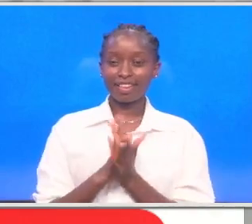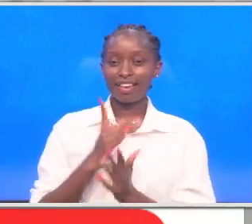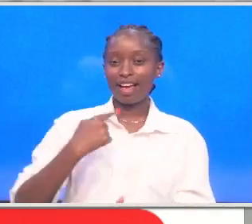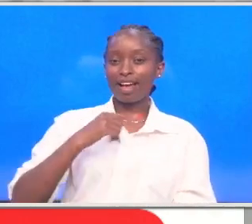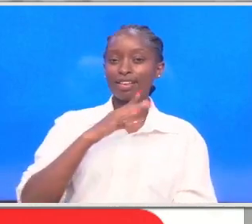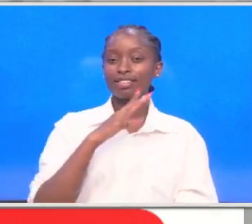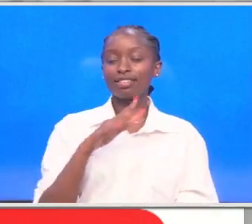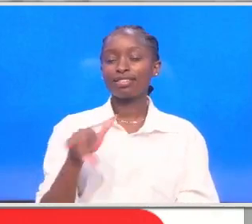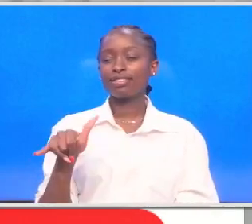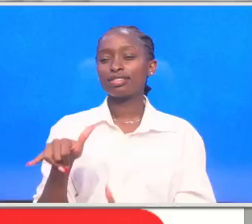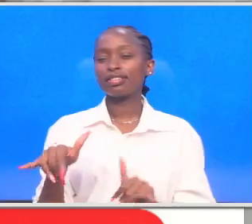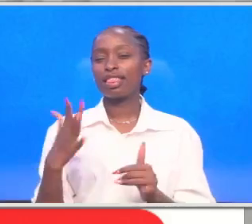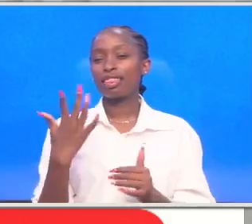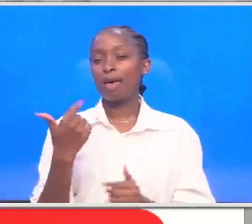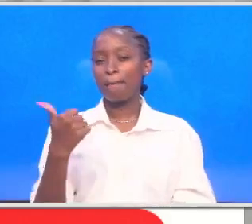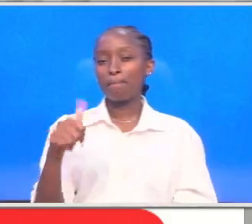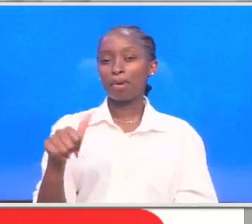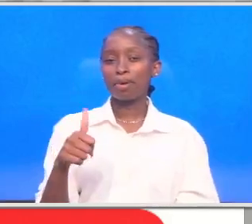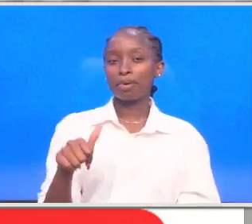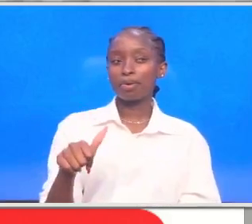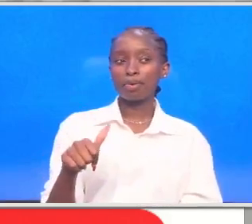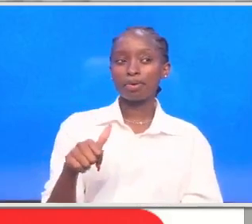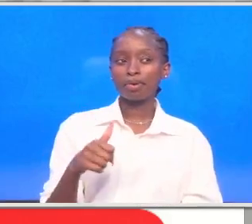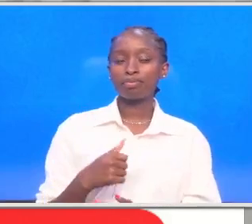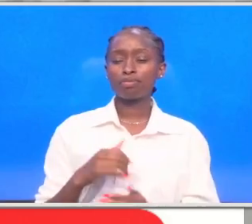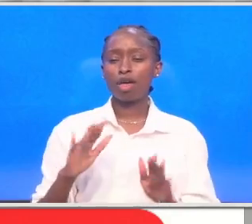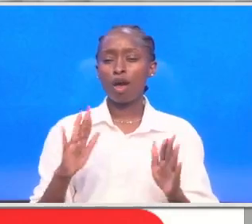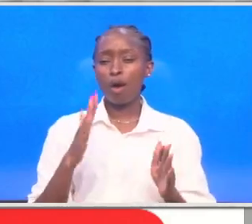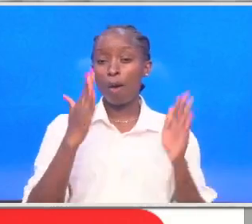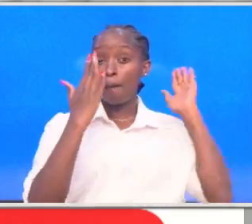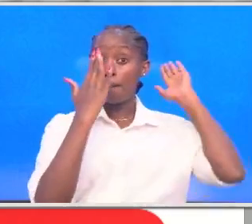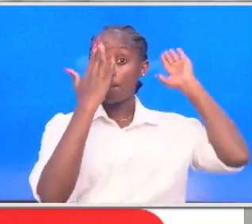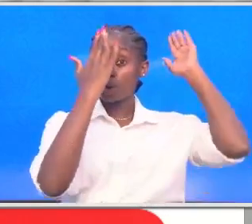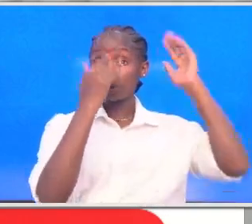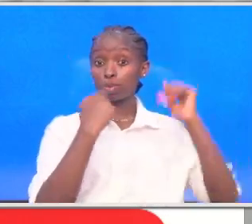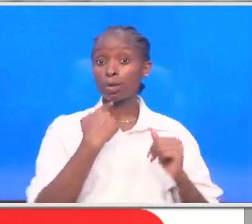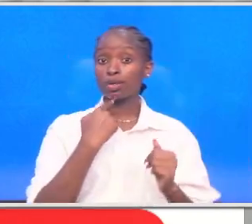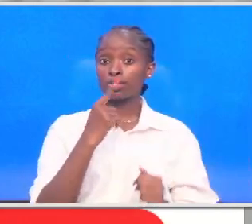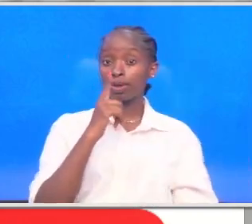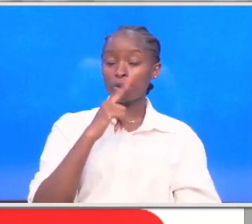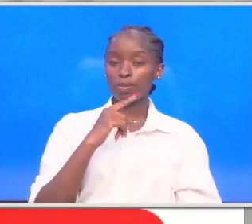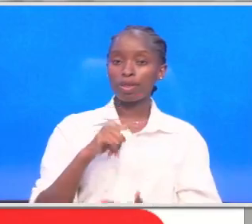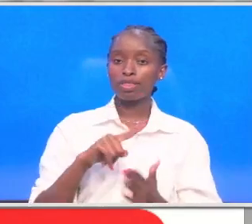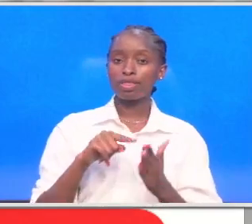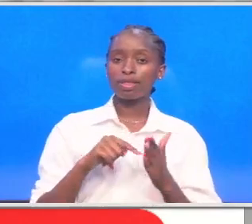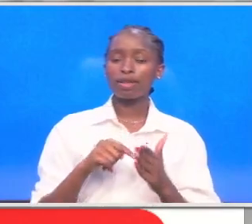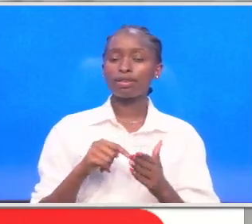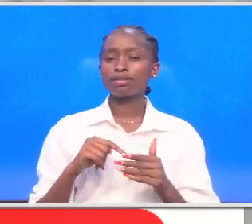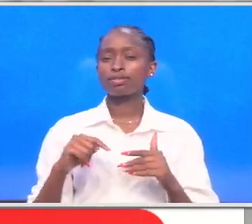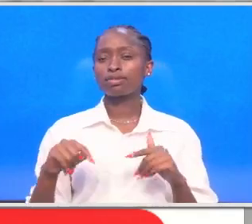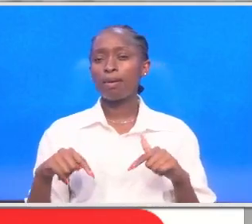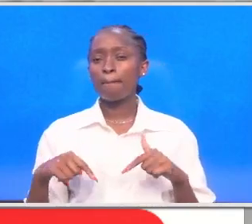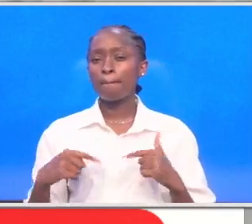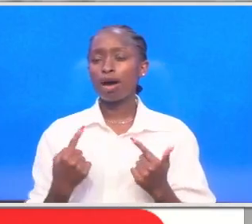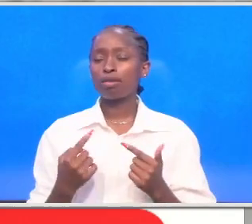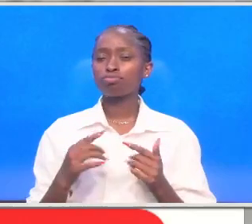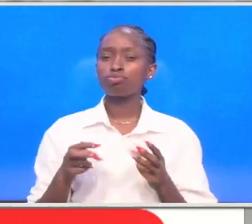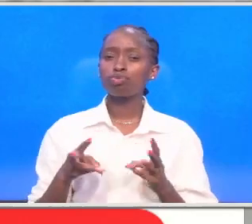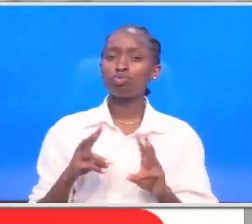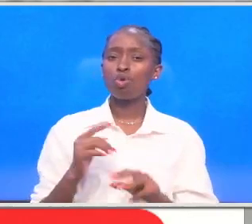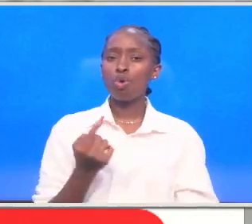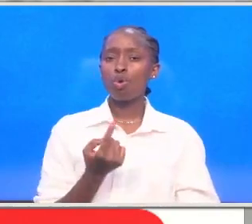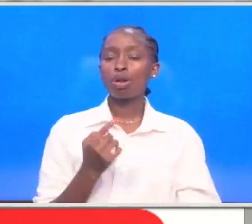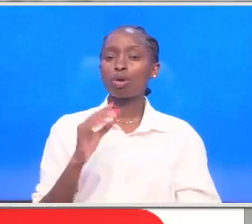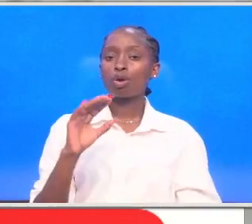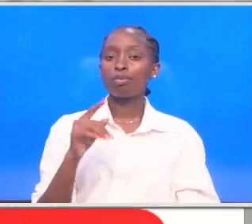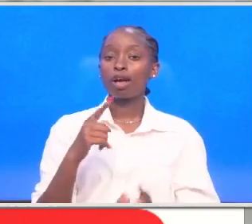huko pia. Vile Bishop amesema, hii sio safari yangu ya kwanza kuja